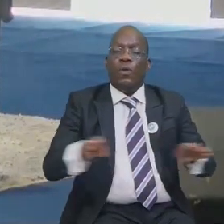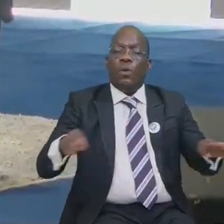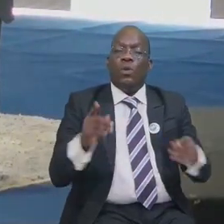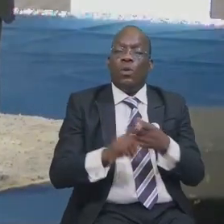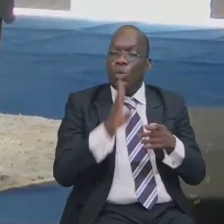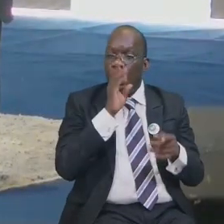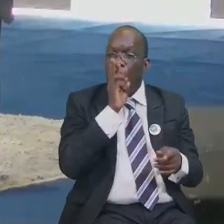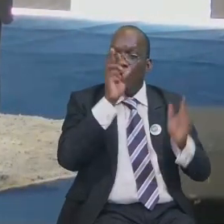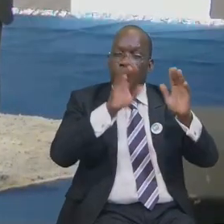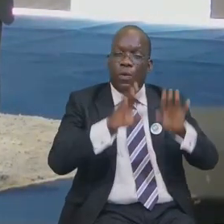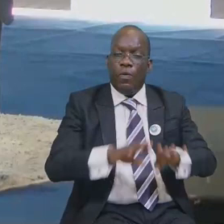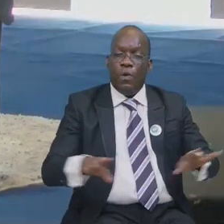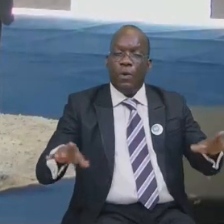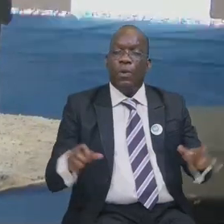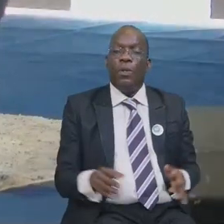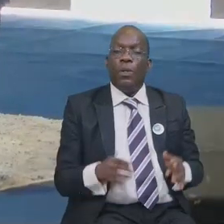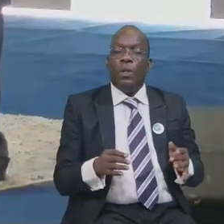des scandales dans l'église,